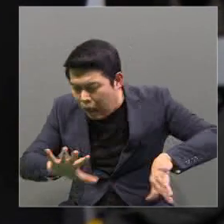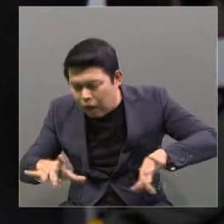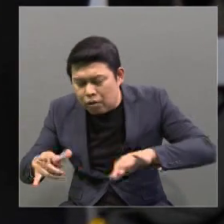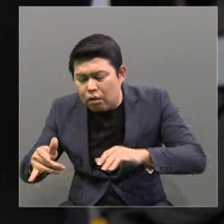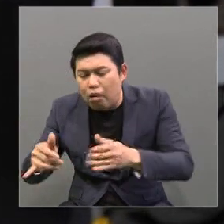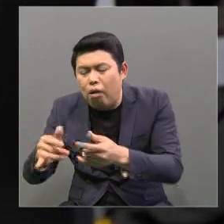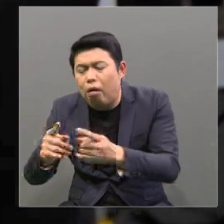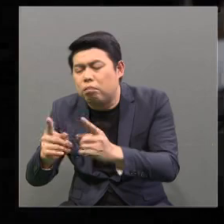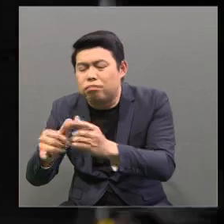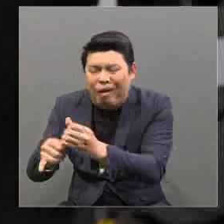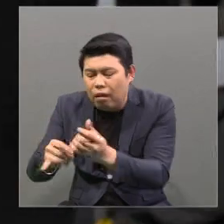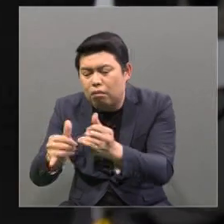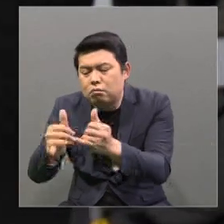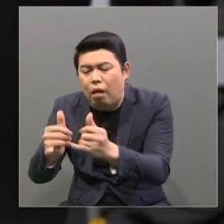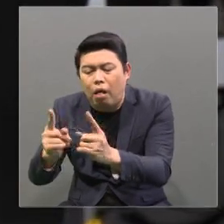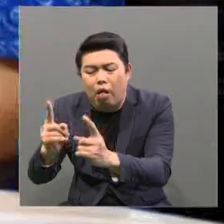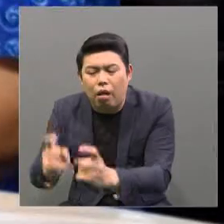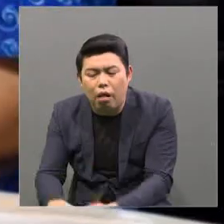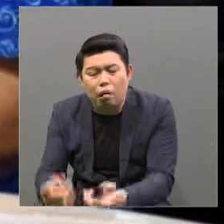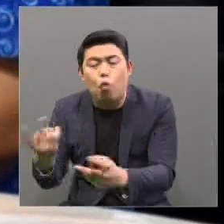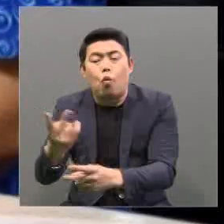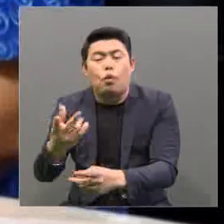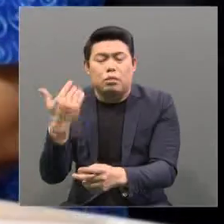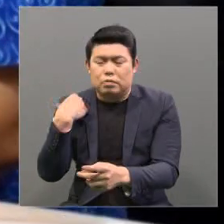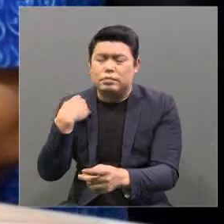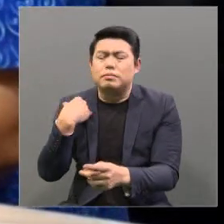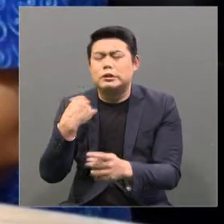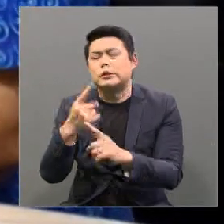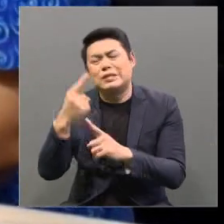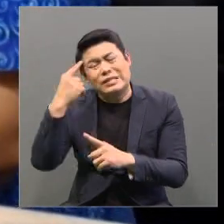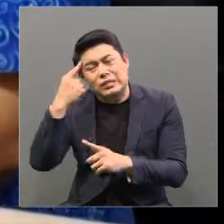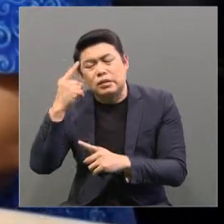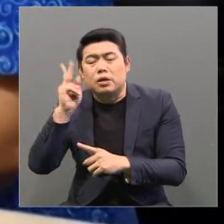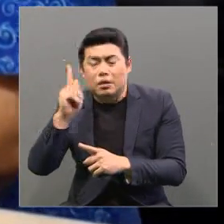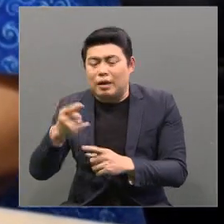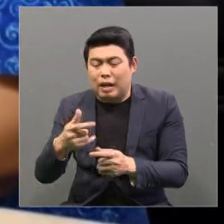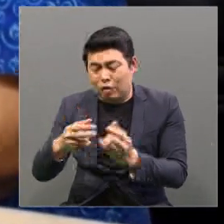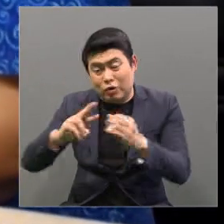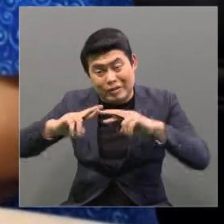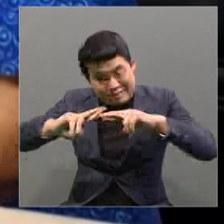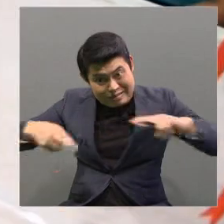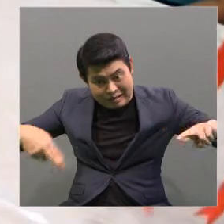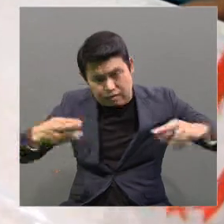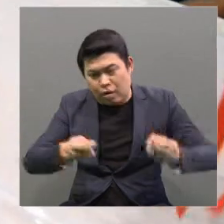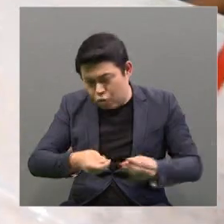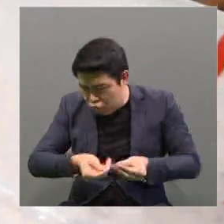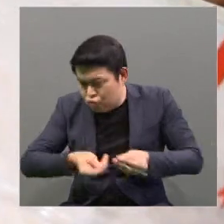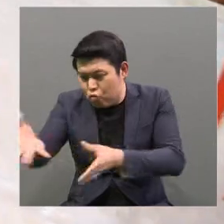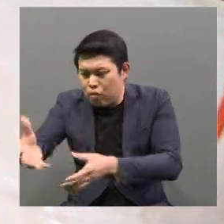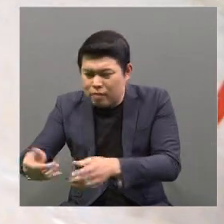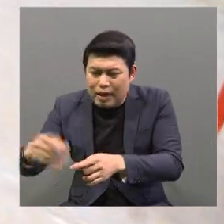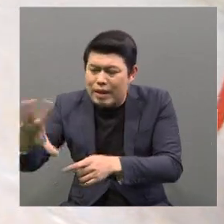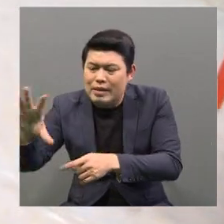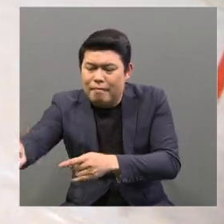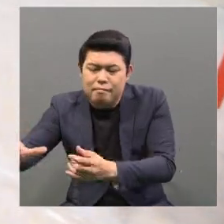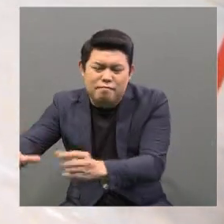พากันเสียชีวิตทั้งคู่ไม่ได้โชคดีเหมือนครั้งนี้ทุกครั้งนะแล้วหลังจากที่มีคนโยนเชือกให้จับเนี่ยก็ช่วยกันดึงขึ้นมาจากน้ำได้จ